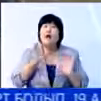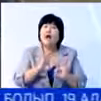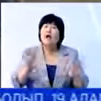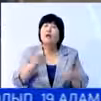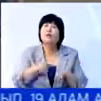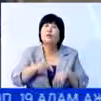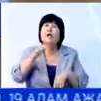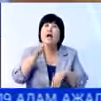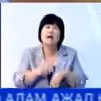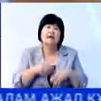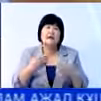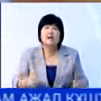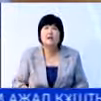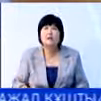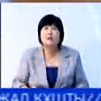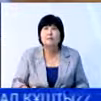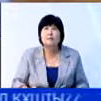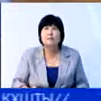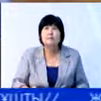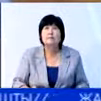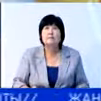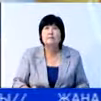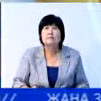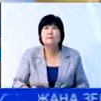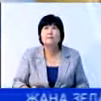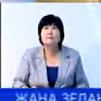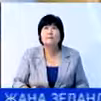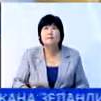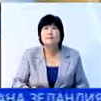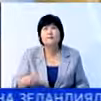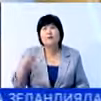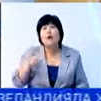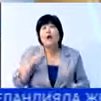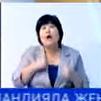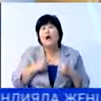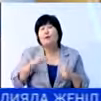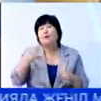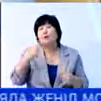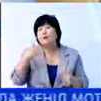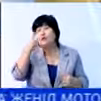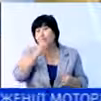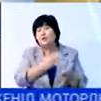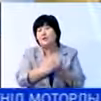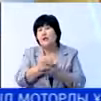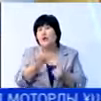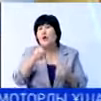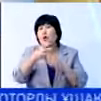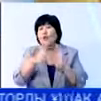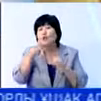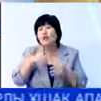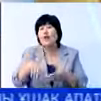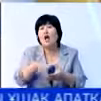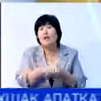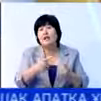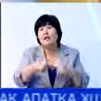осыны аңғартқандай. Гүлнар апай өзінің еңбек жолында 35 жылын осы білім саласына арнай отырып, соның 18 жылы бірлестік